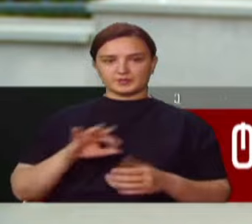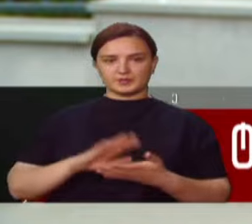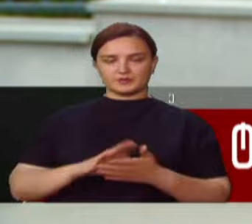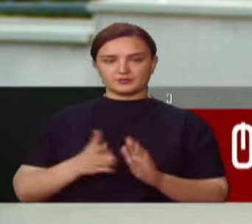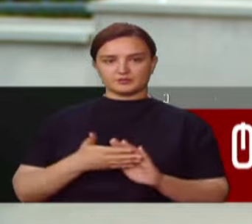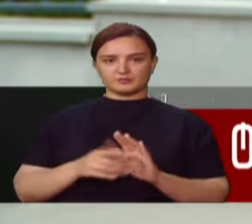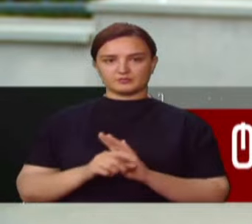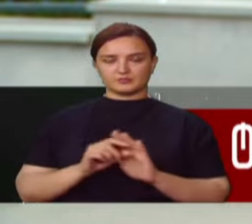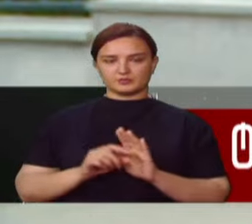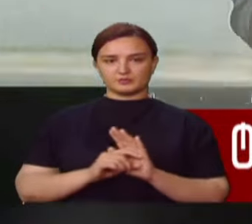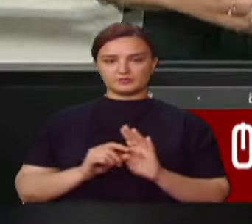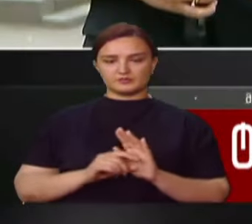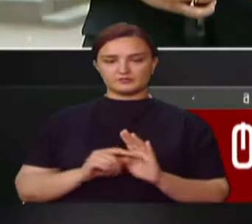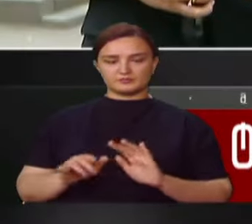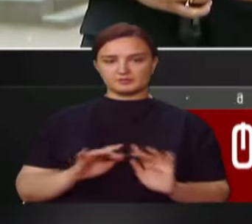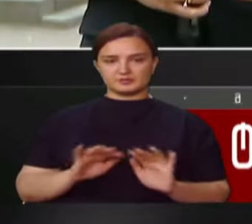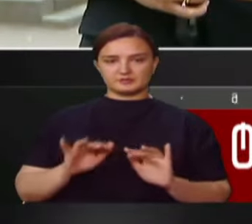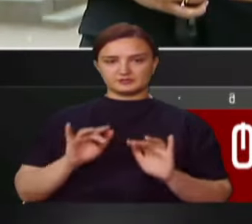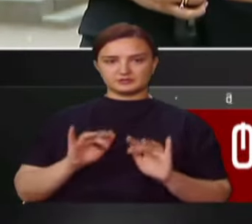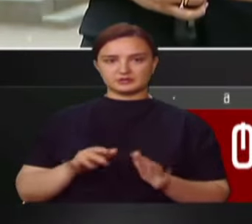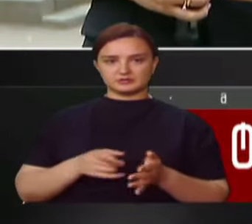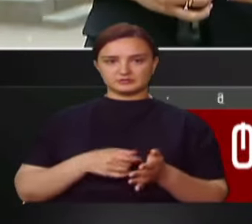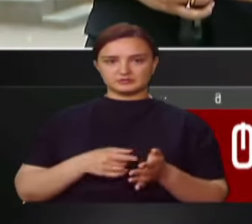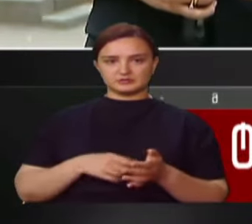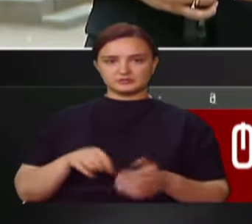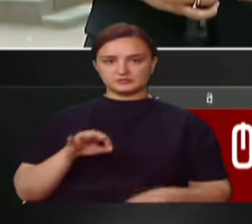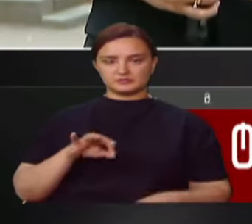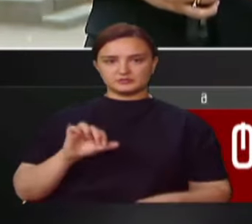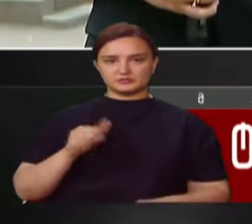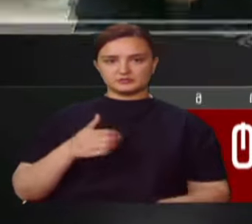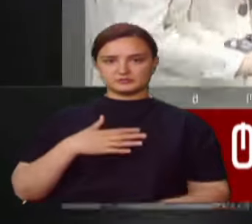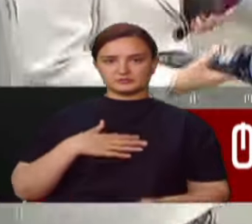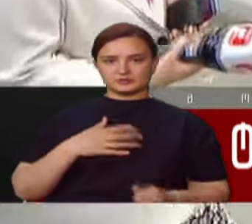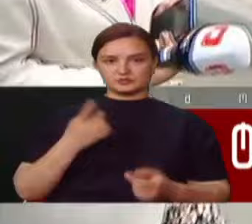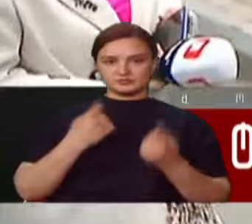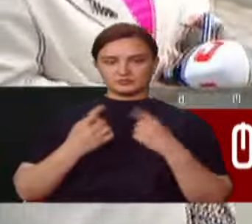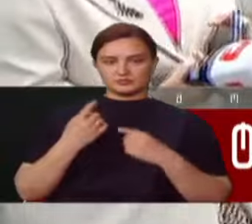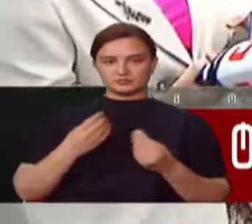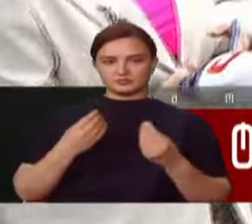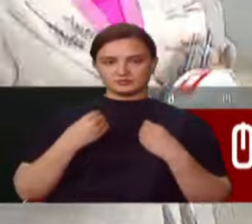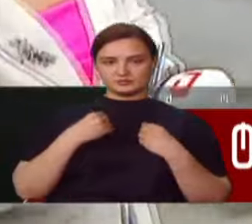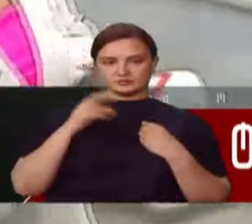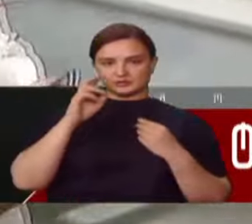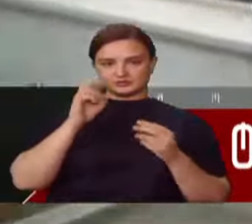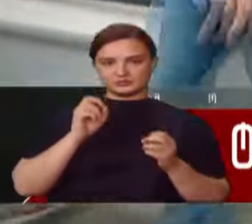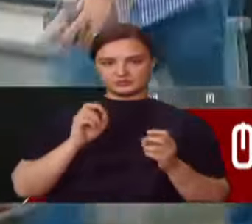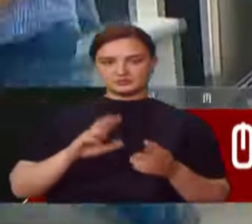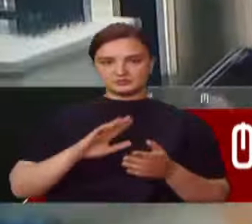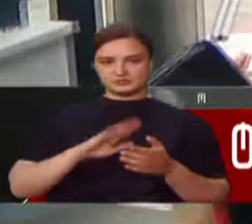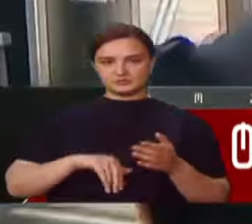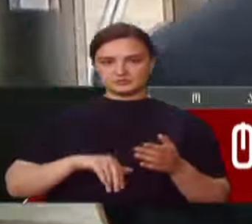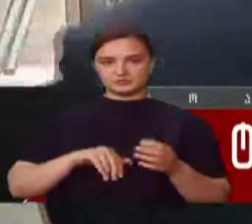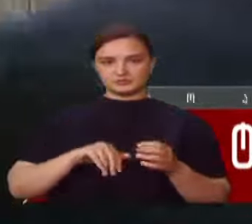შეთქმულების მუხლებით მიმდინარე საქმის ძიების ფარგლებში. როგორც ჩვენ მოგვაწოდა ინფორმაცია სახელმწიფო უსაფრთხოების